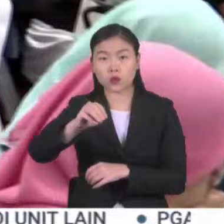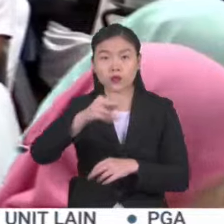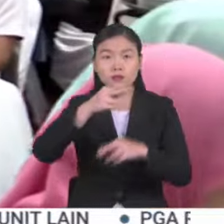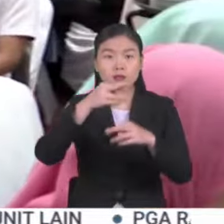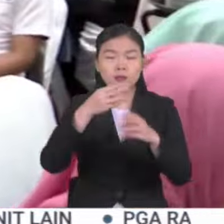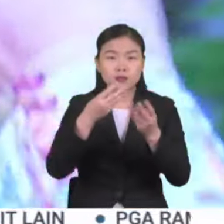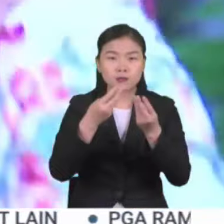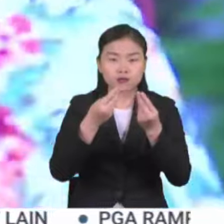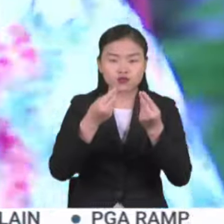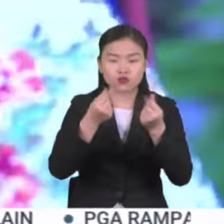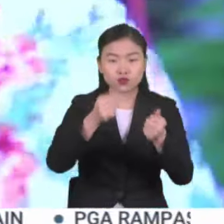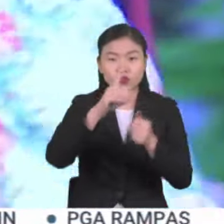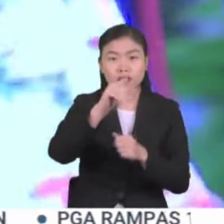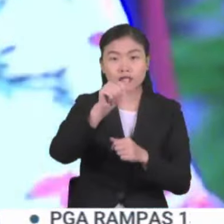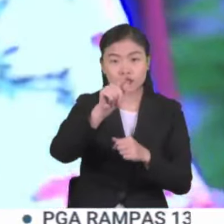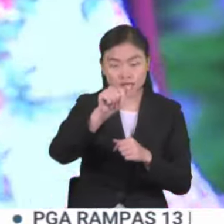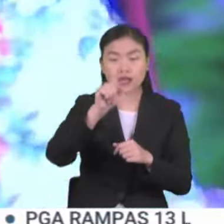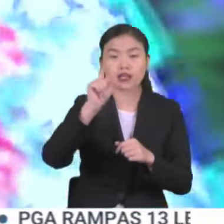wajar diberi pujian.